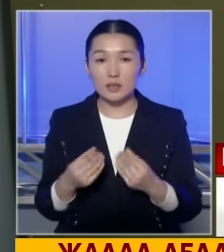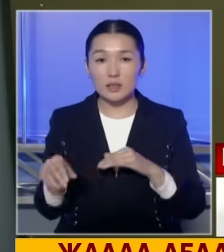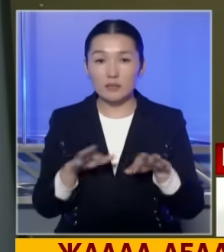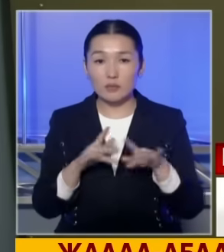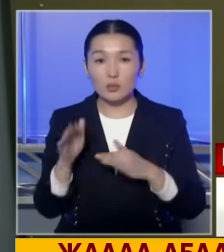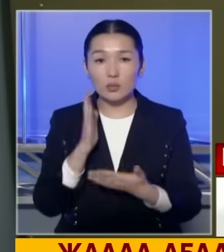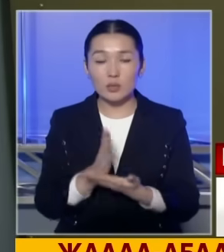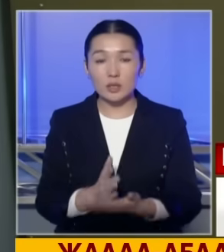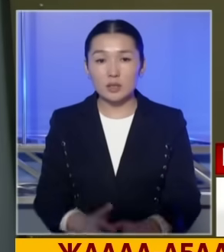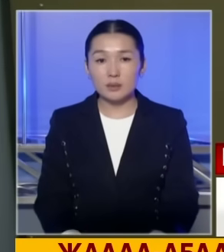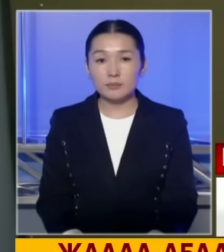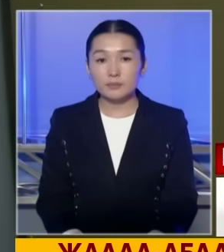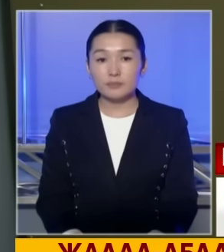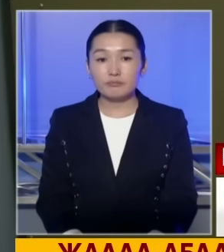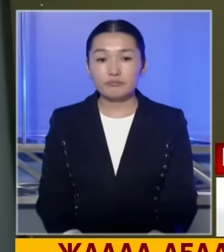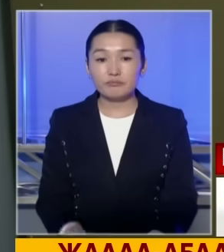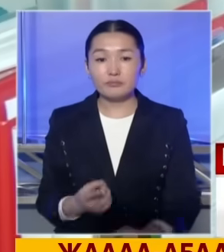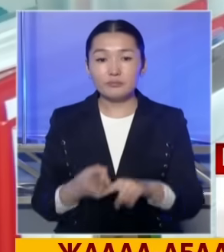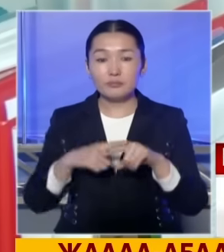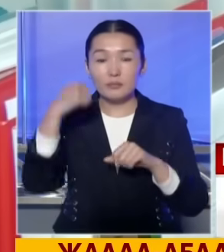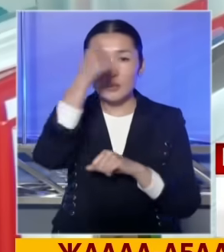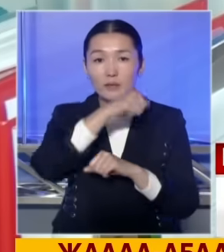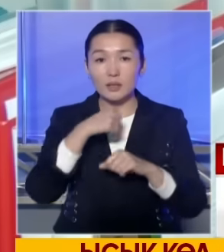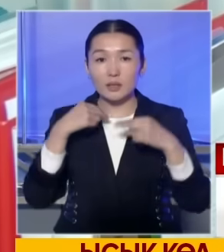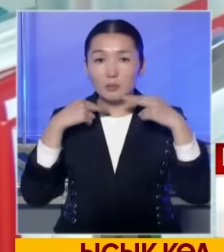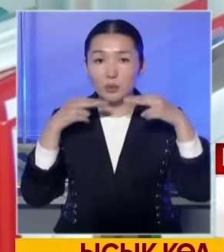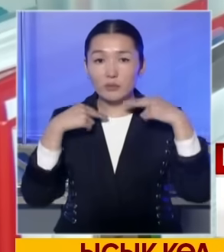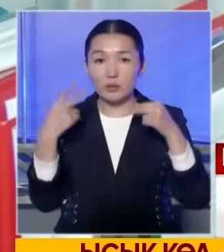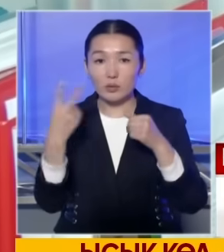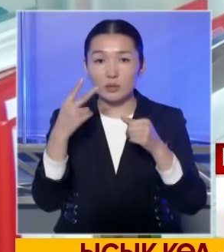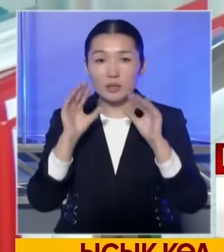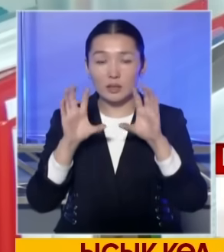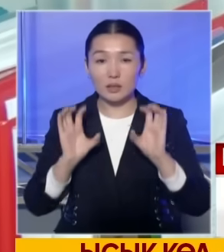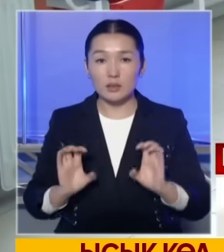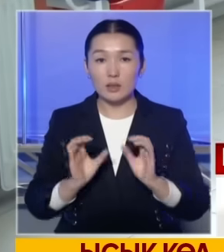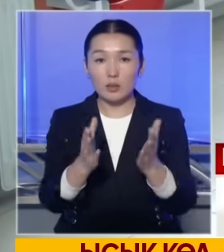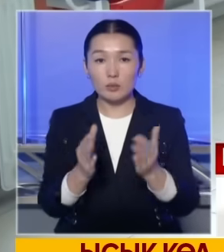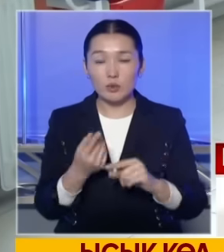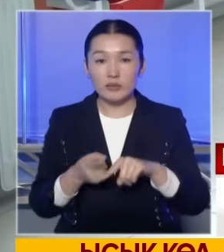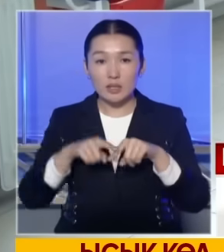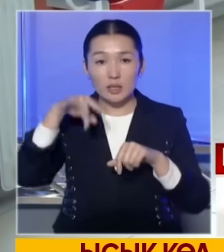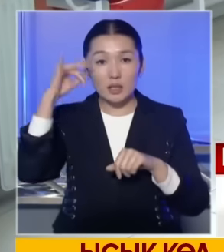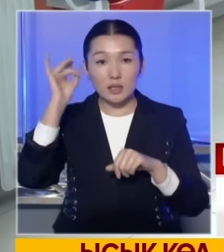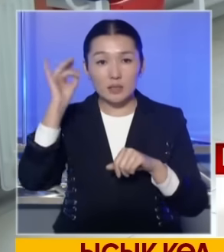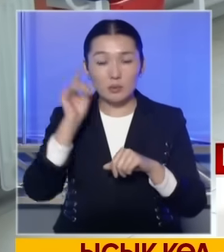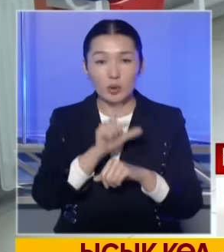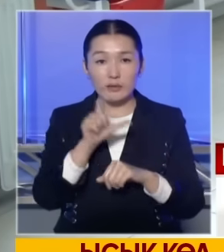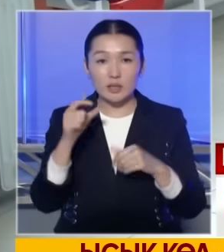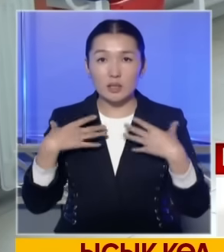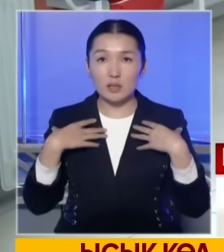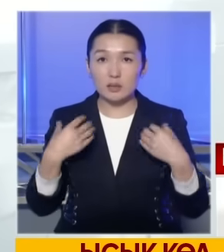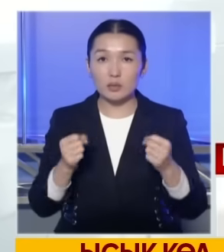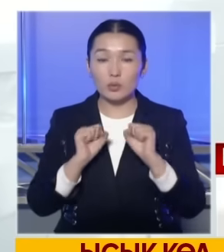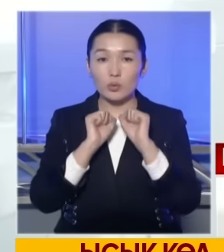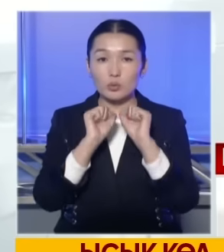атат. Быйыл бул тармакка маанилүү деп эсептелген 2 мыйзам кабыл алынган. Булар Кыргыз Республикасындагы жарандардын ден соолугун